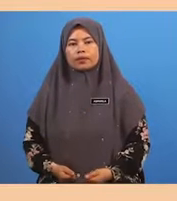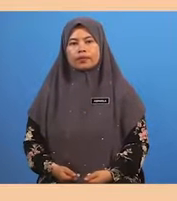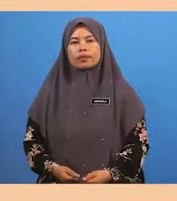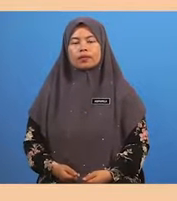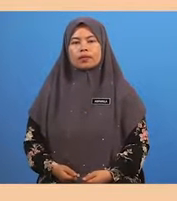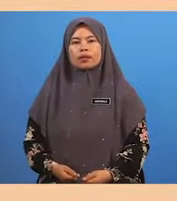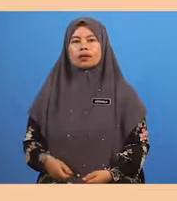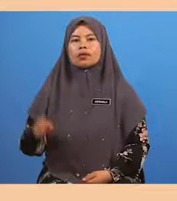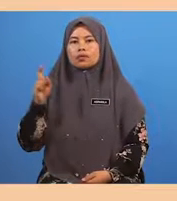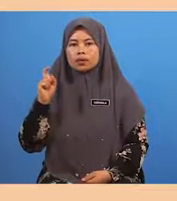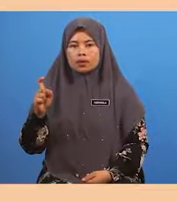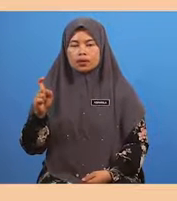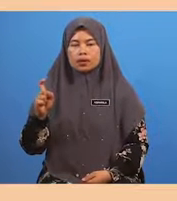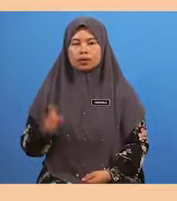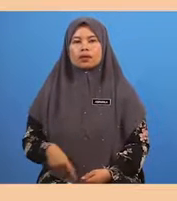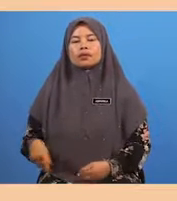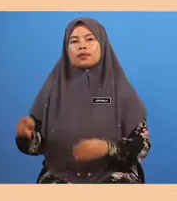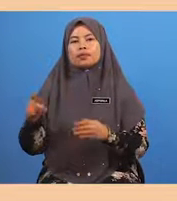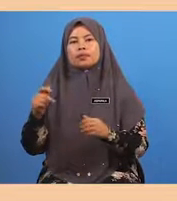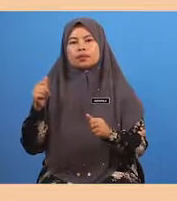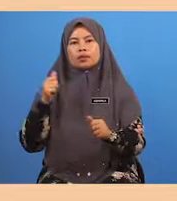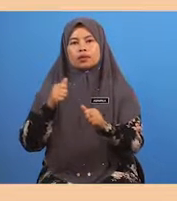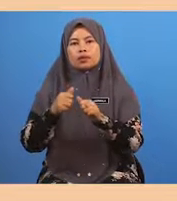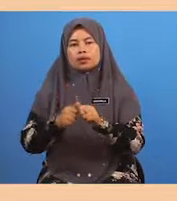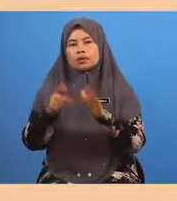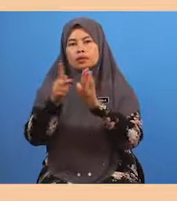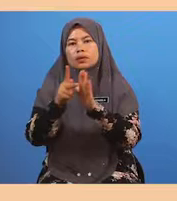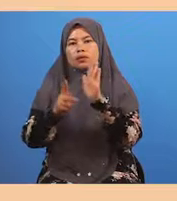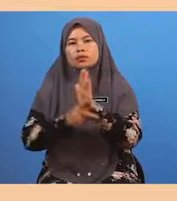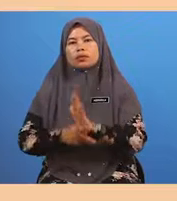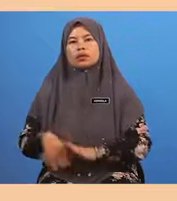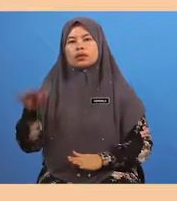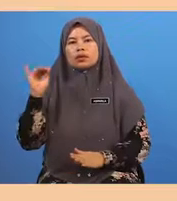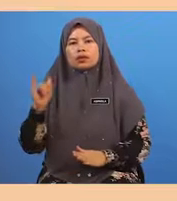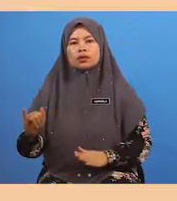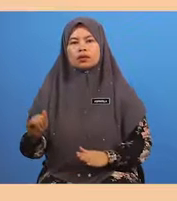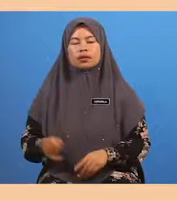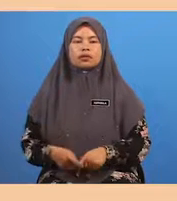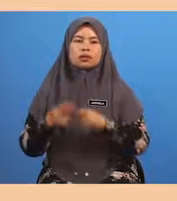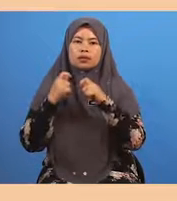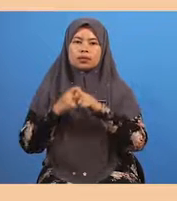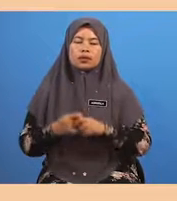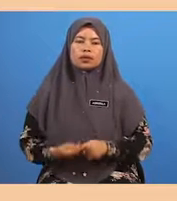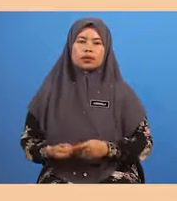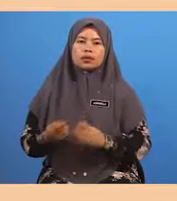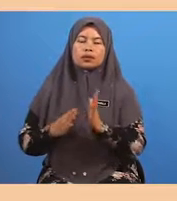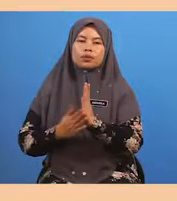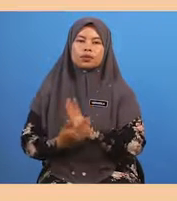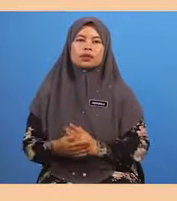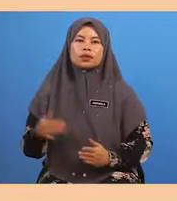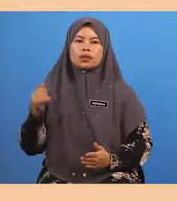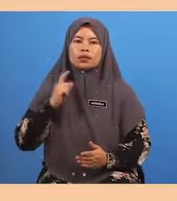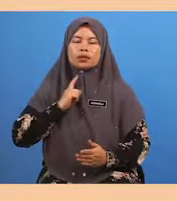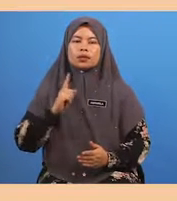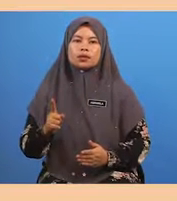sudah tentulah mematuhi segala peraturan yang telah digariskan oleh Islam agar pengambilan anak angkat